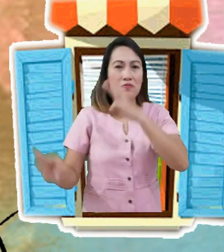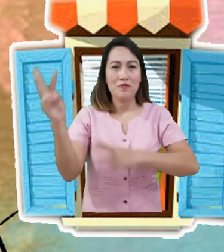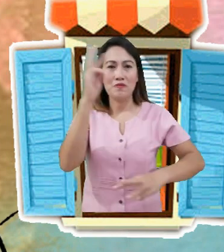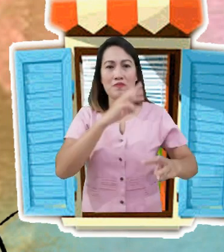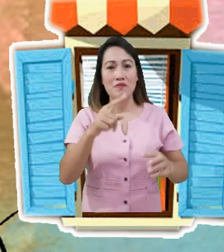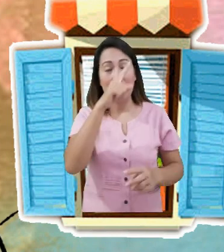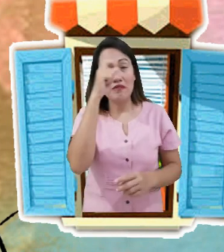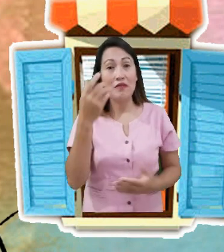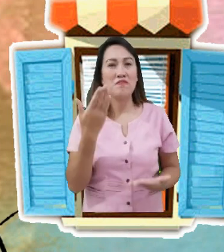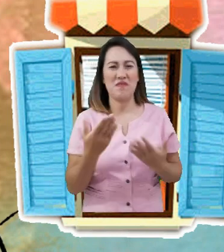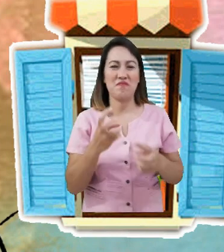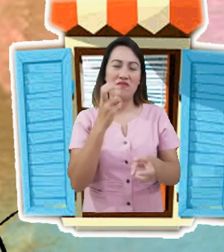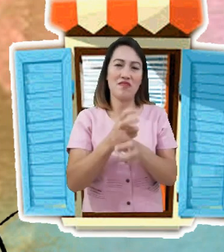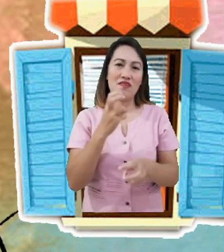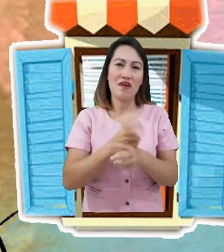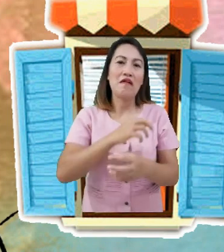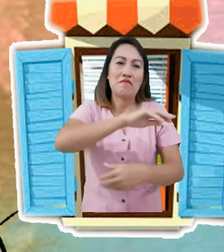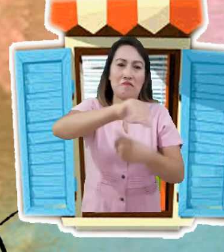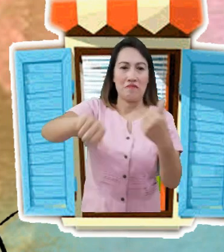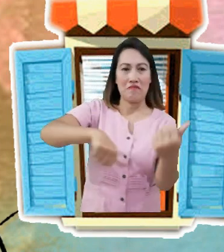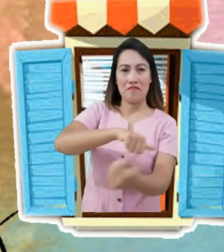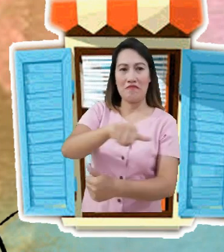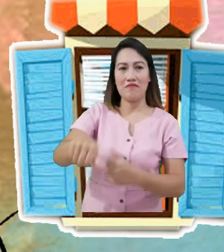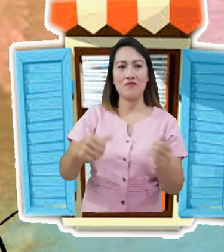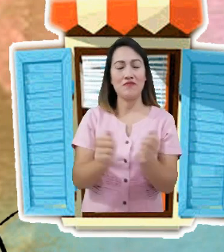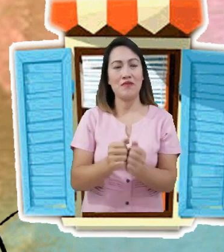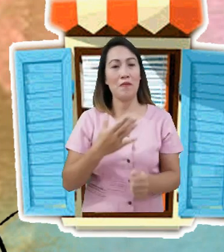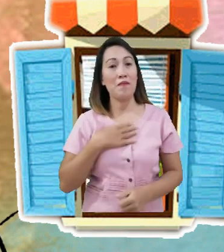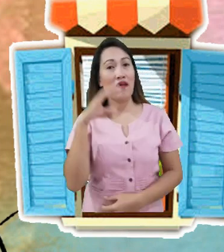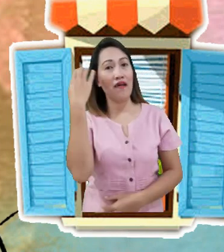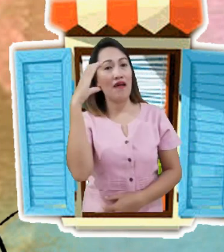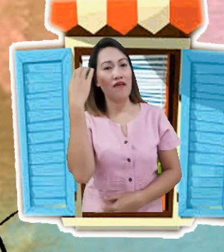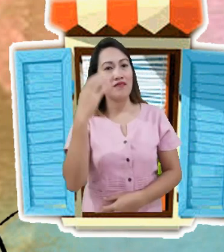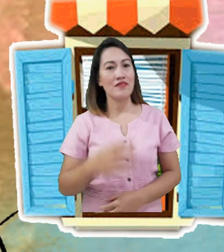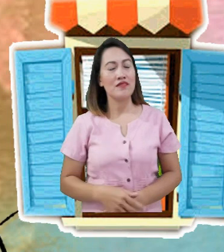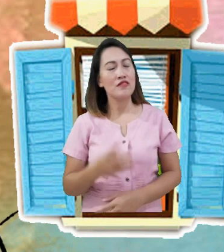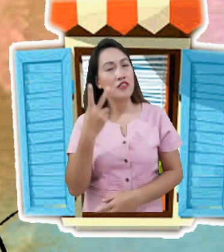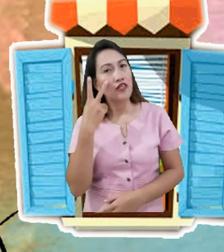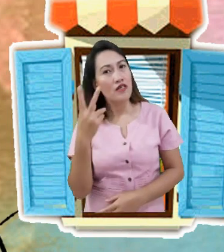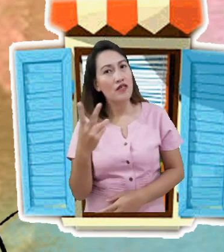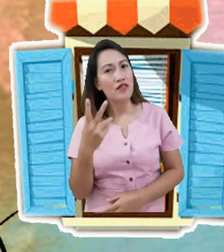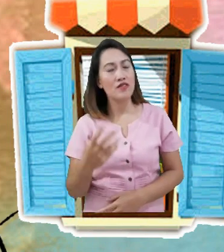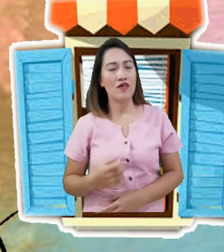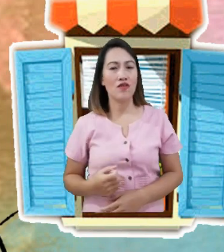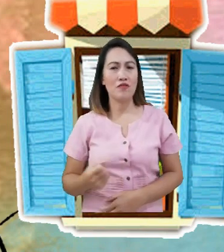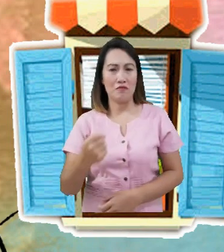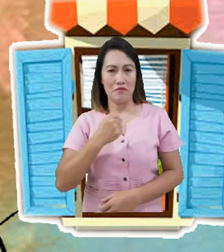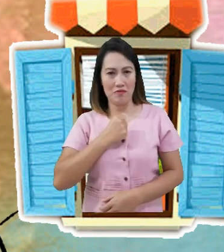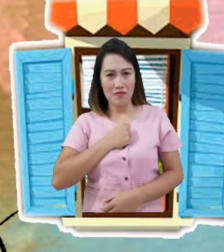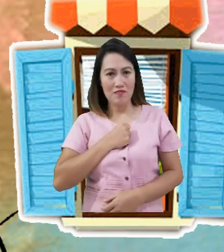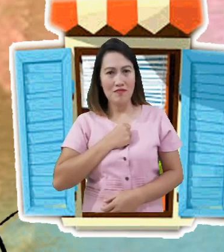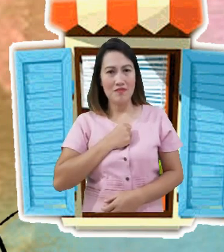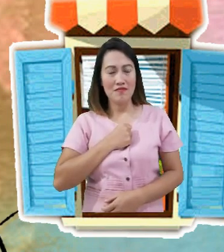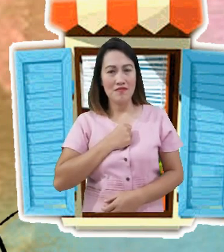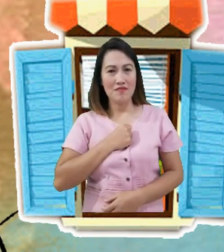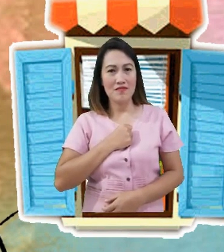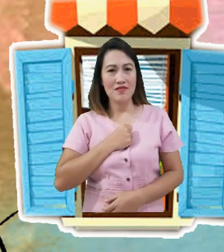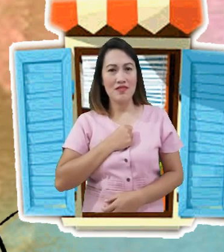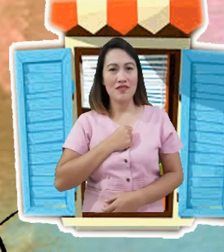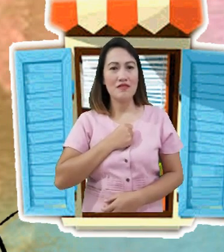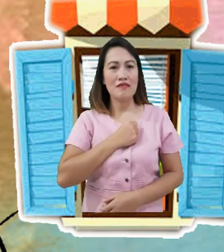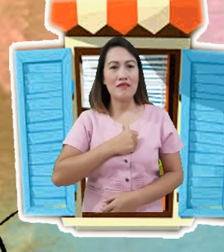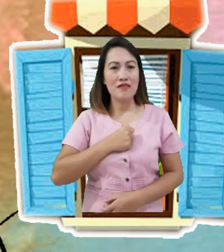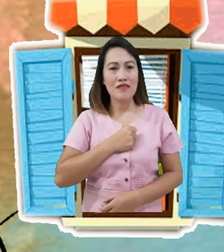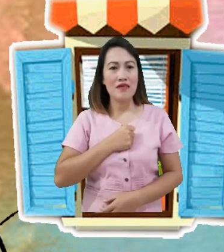ako makisalamuha sa aking pinsan. Nakita kong inilapit ni Rosario ang kanyang kamao sa kanyang dibdib at tinuro ang